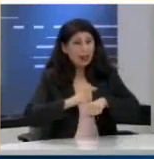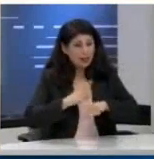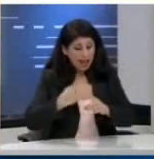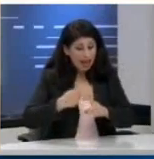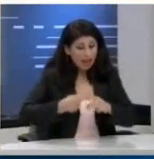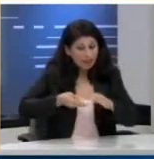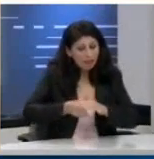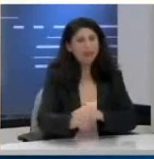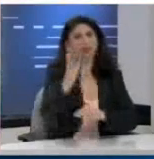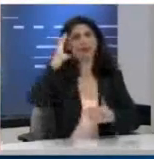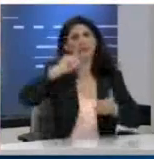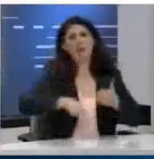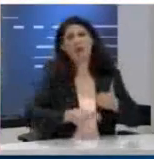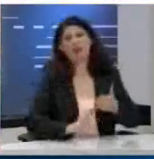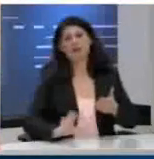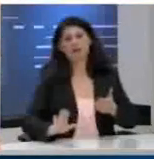μνημόνια.